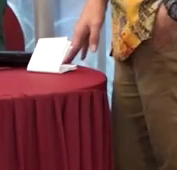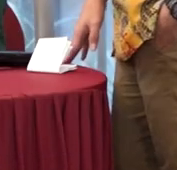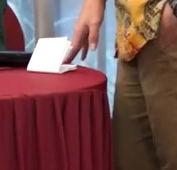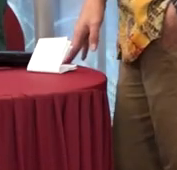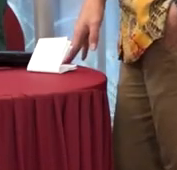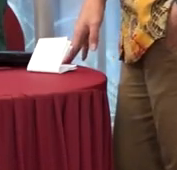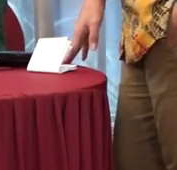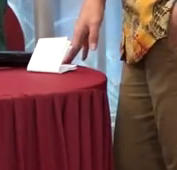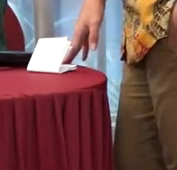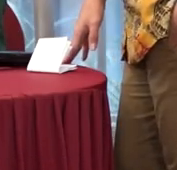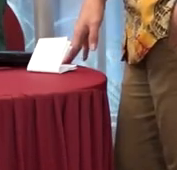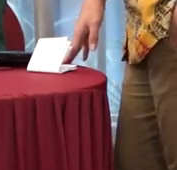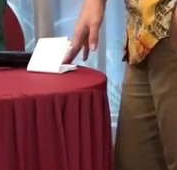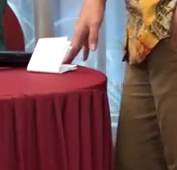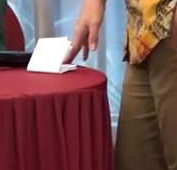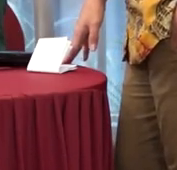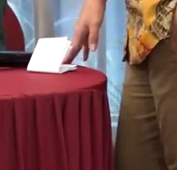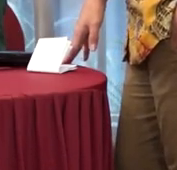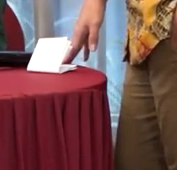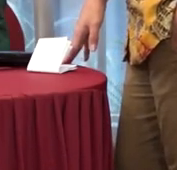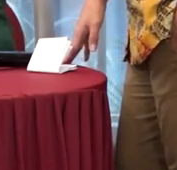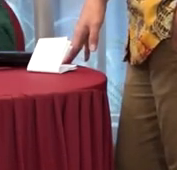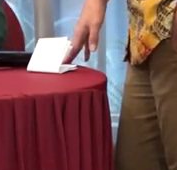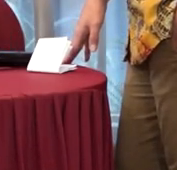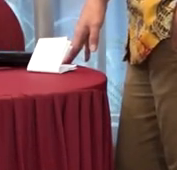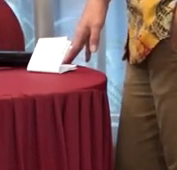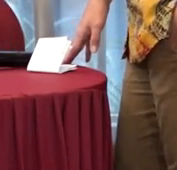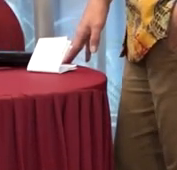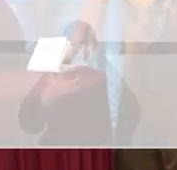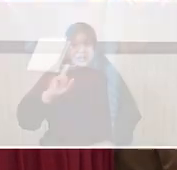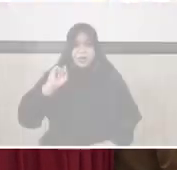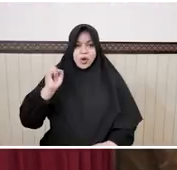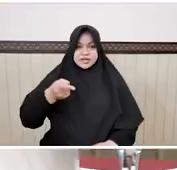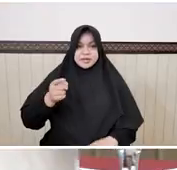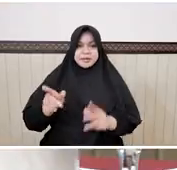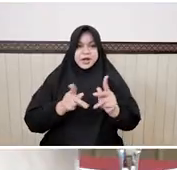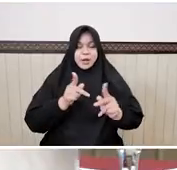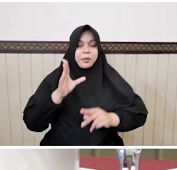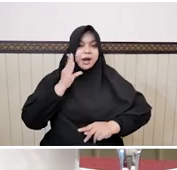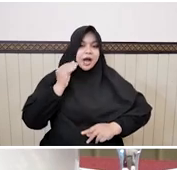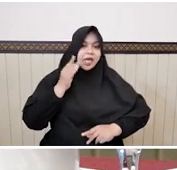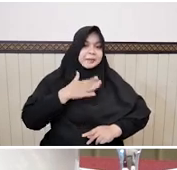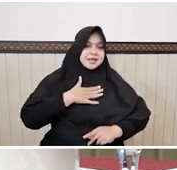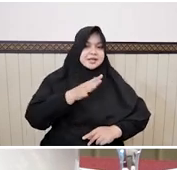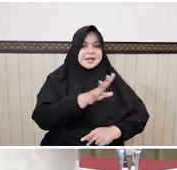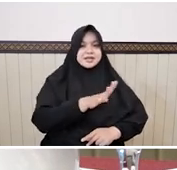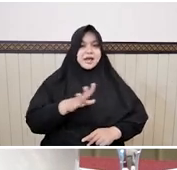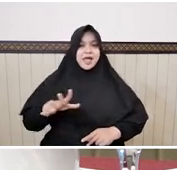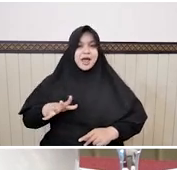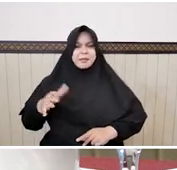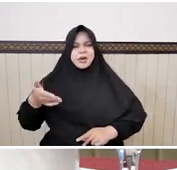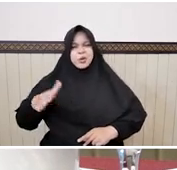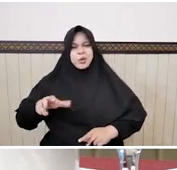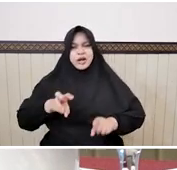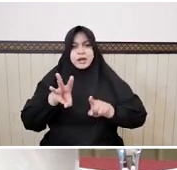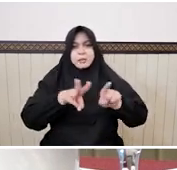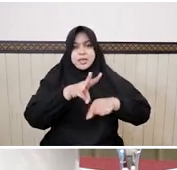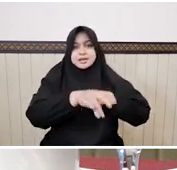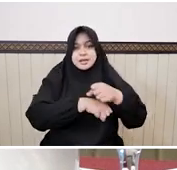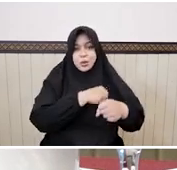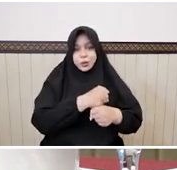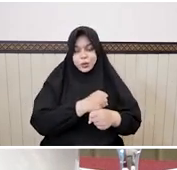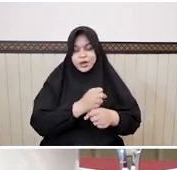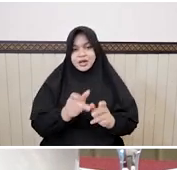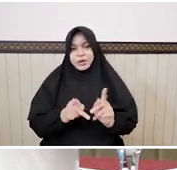kalau saya rasa wajib Kenapa gitu kalau saya pengalaman saya selama kurang lebih 13 tahun